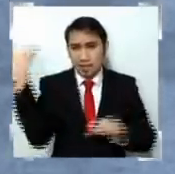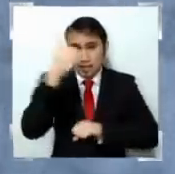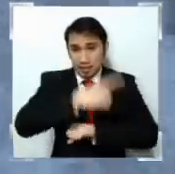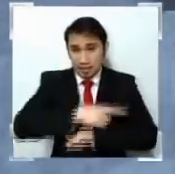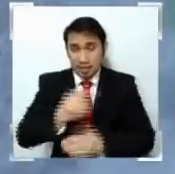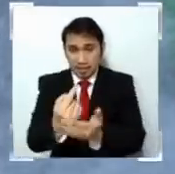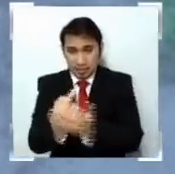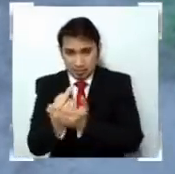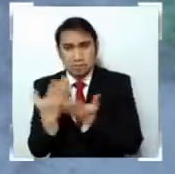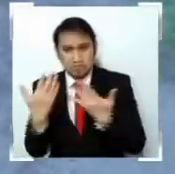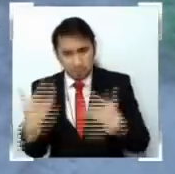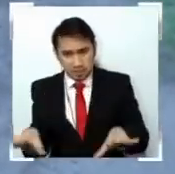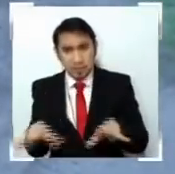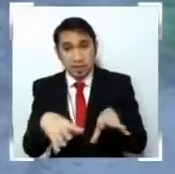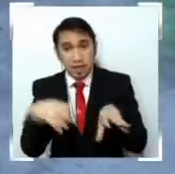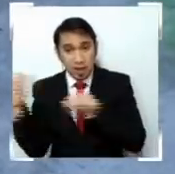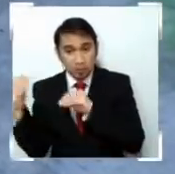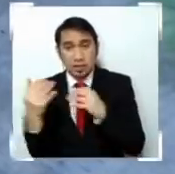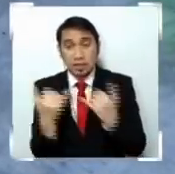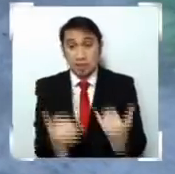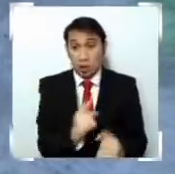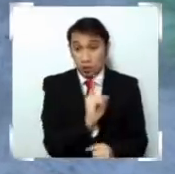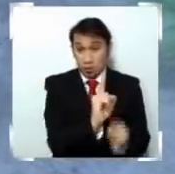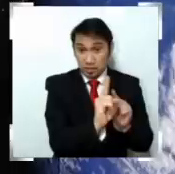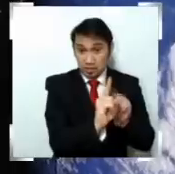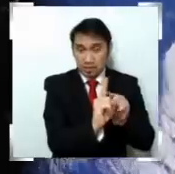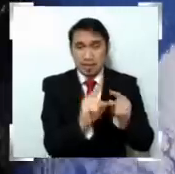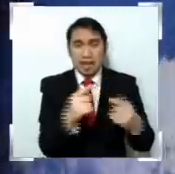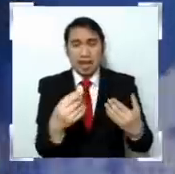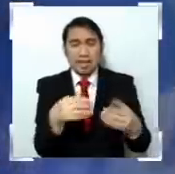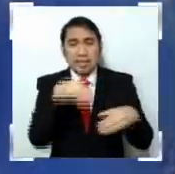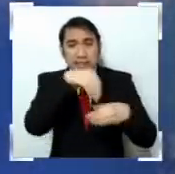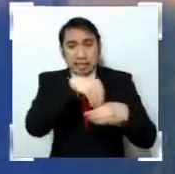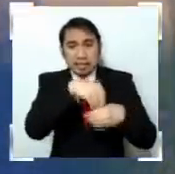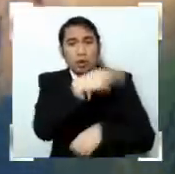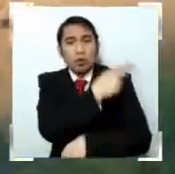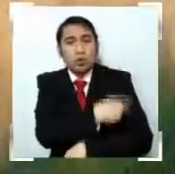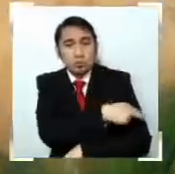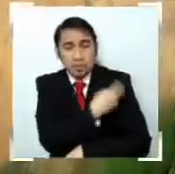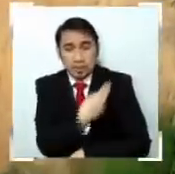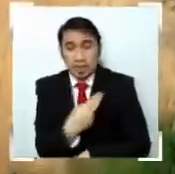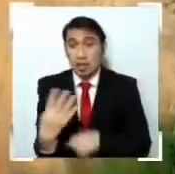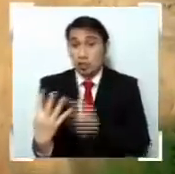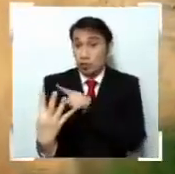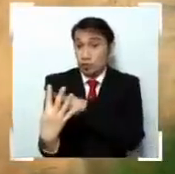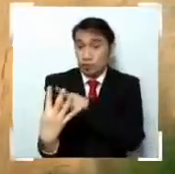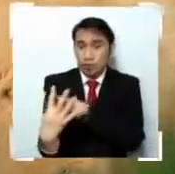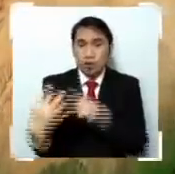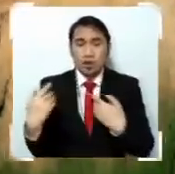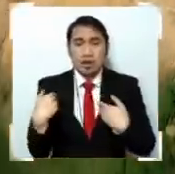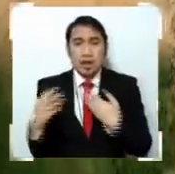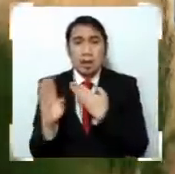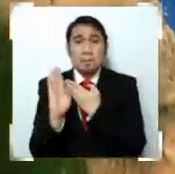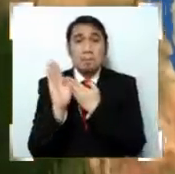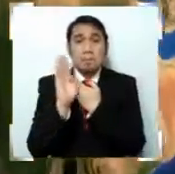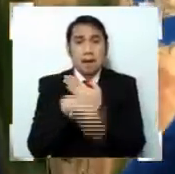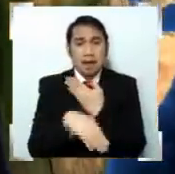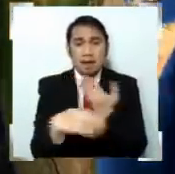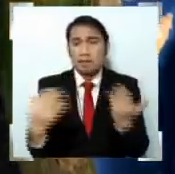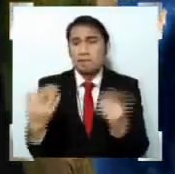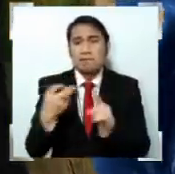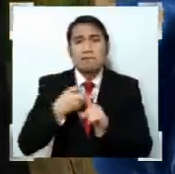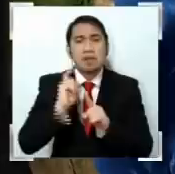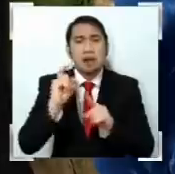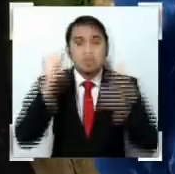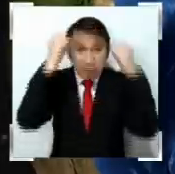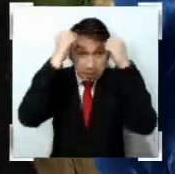na. Ang isa ginagamot sa isang ospital sa Metro Manila. Ang ika-4 na kaso, returning overseas Filipino din mula naman sa Saudi